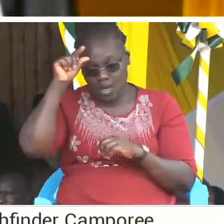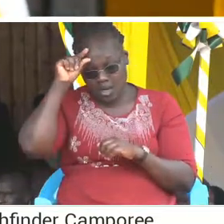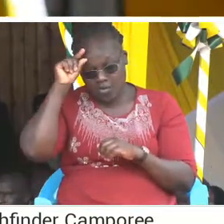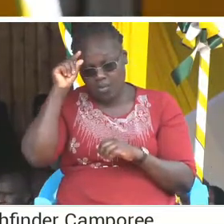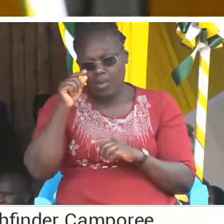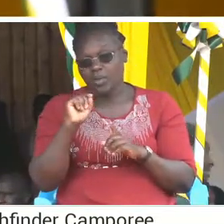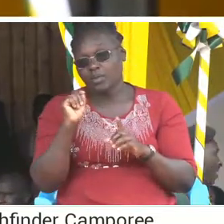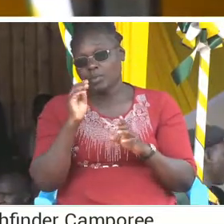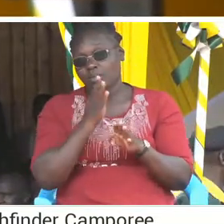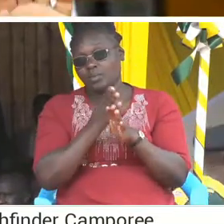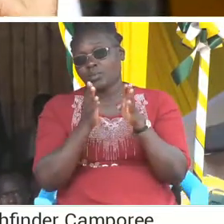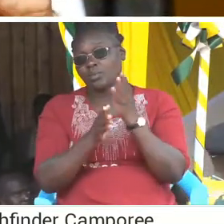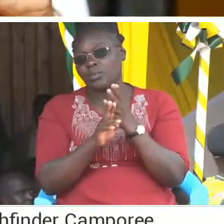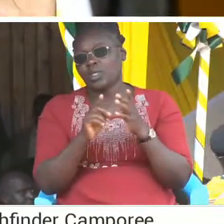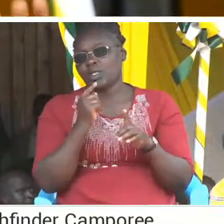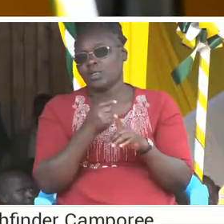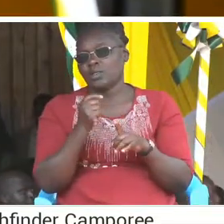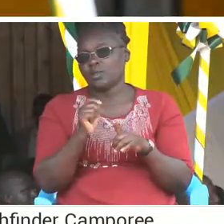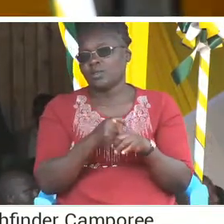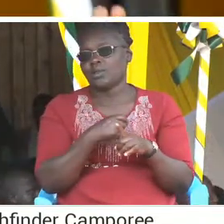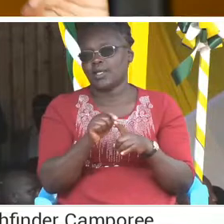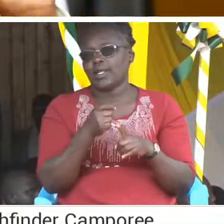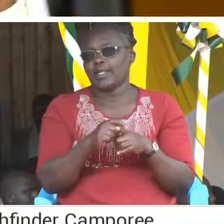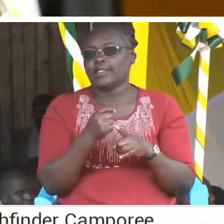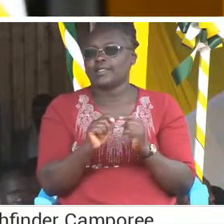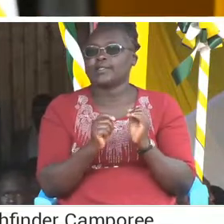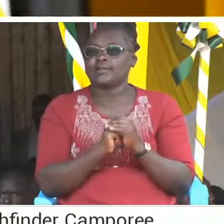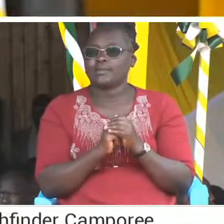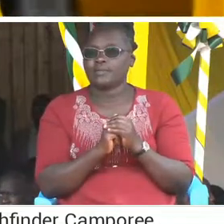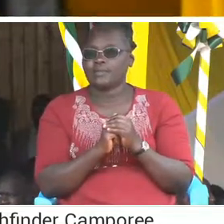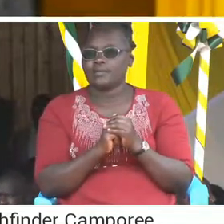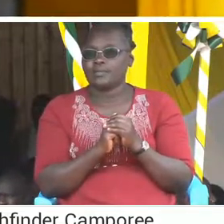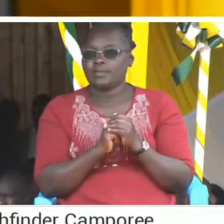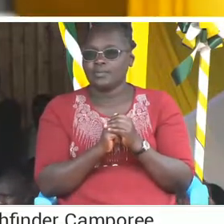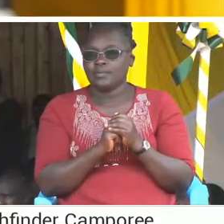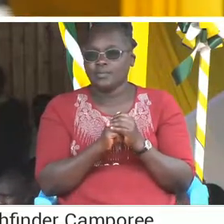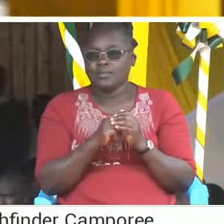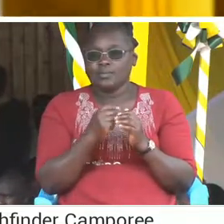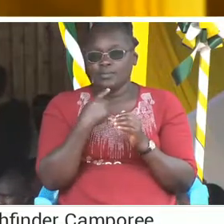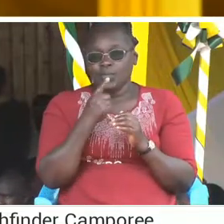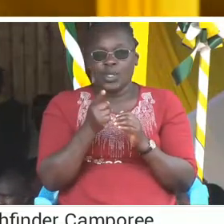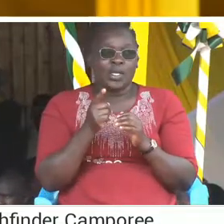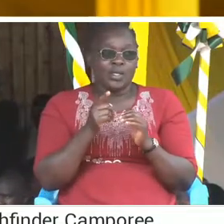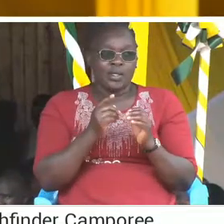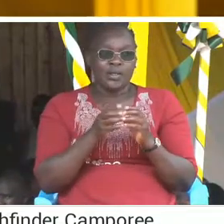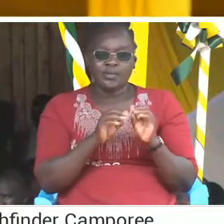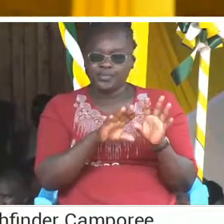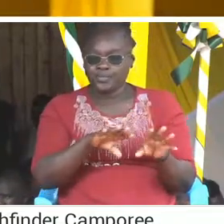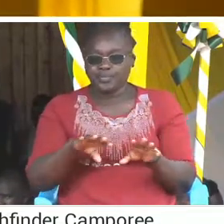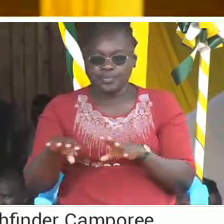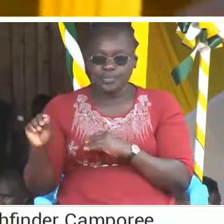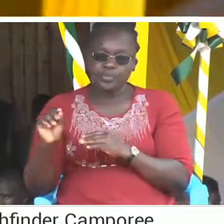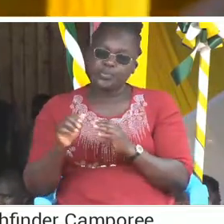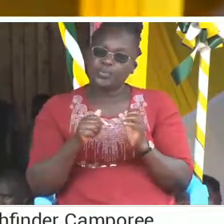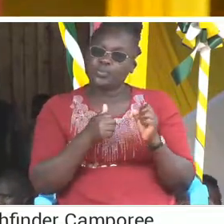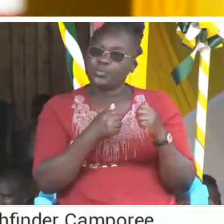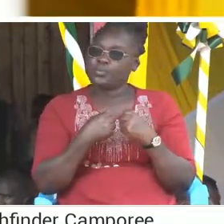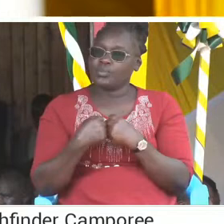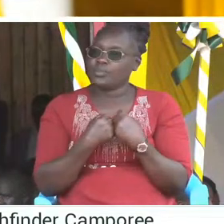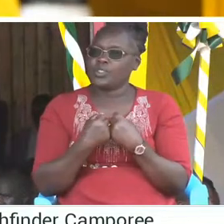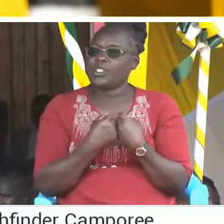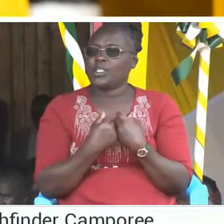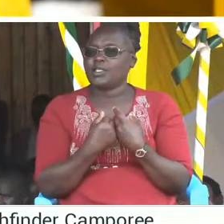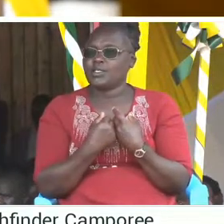building kwa vijana wetu, na tubadilishe inji kwa ile shita yote ambaye inakabilia watu na hiyo shita. So we